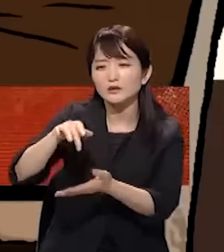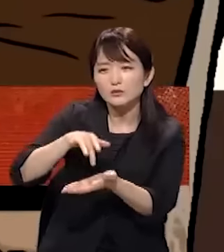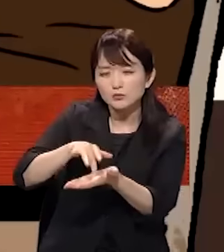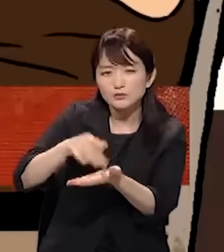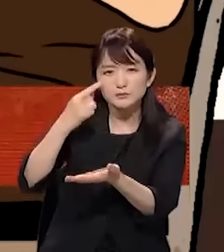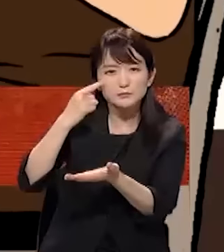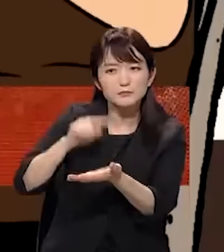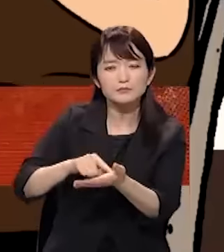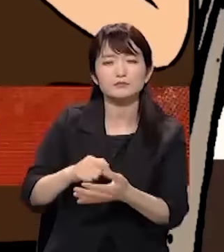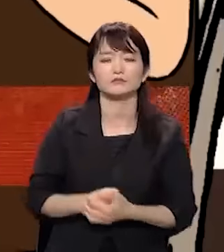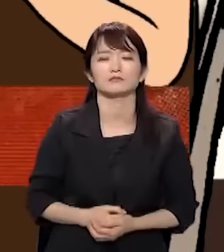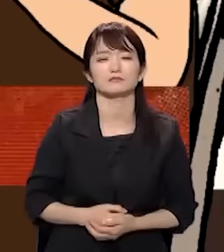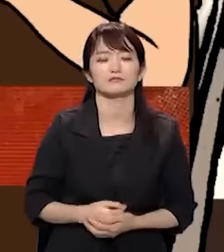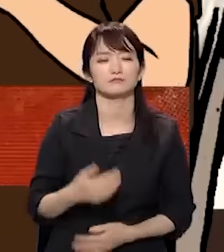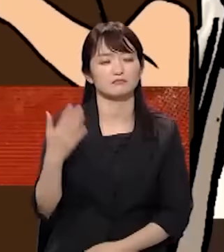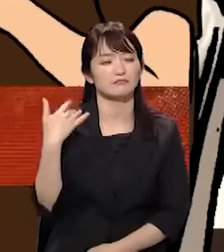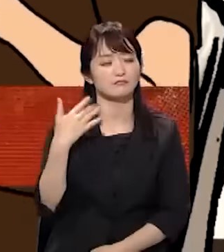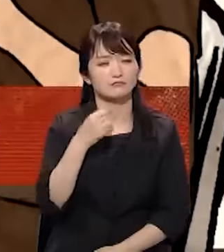지난